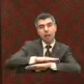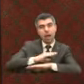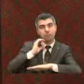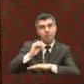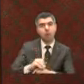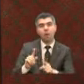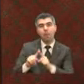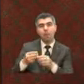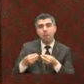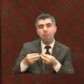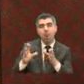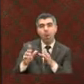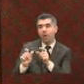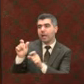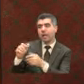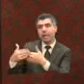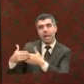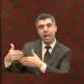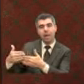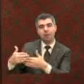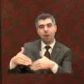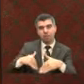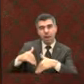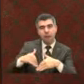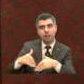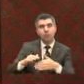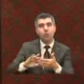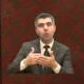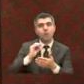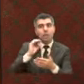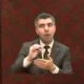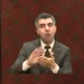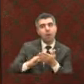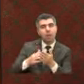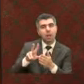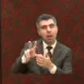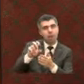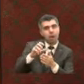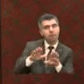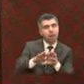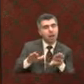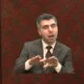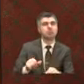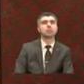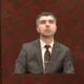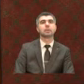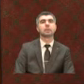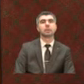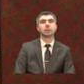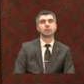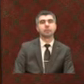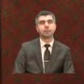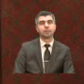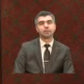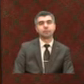المنطقه. وثم هناك بطبيعه الحال رقابه القضاء على عمليه نزع الملكيه، لانه بالنسبه